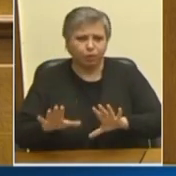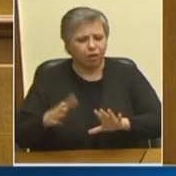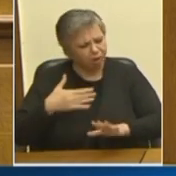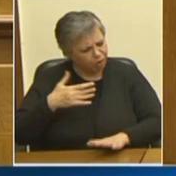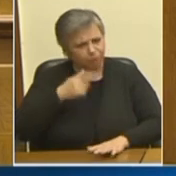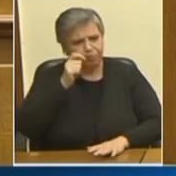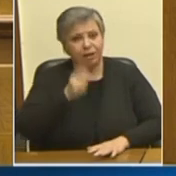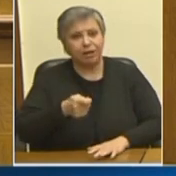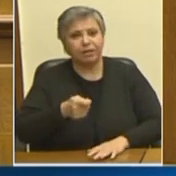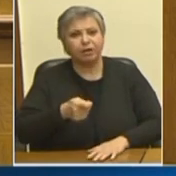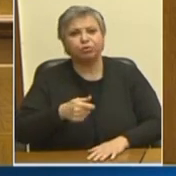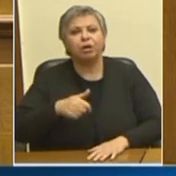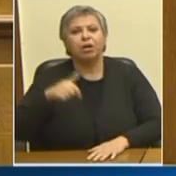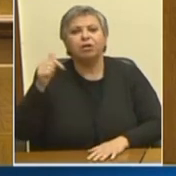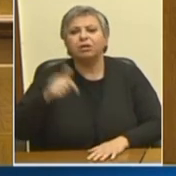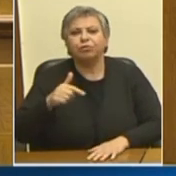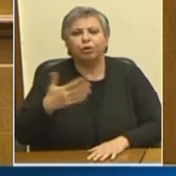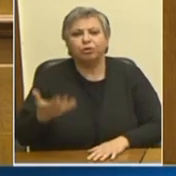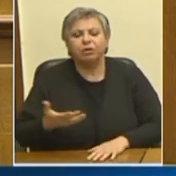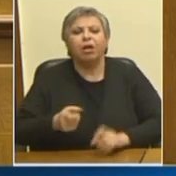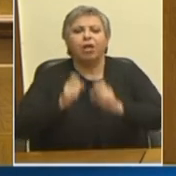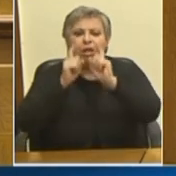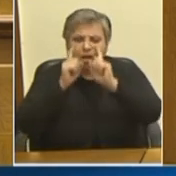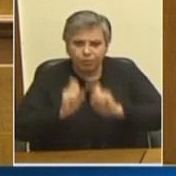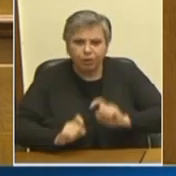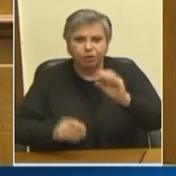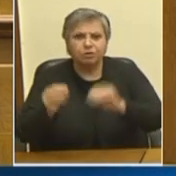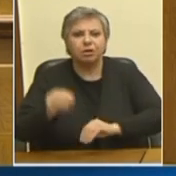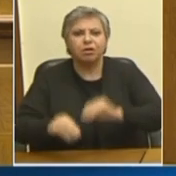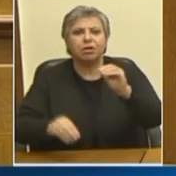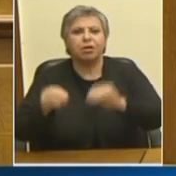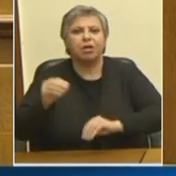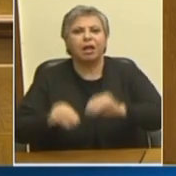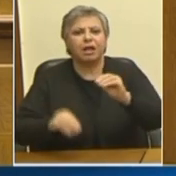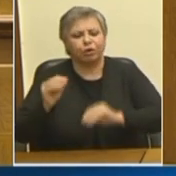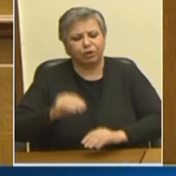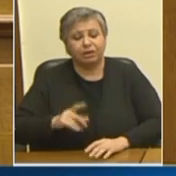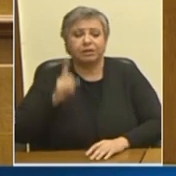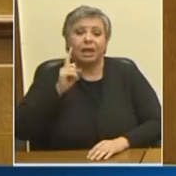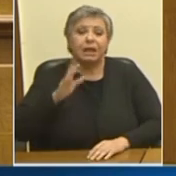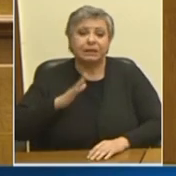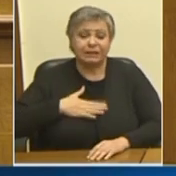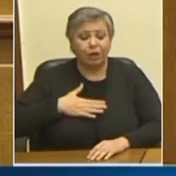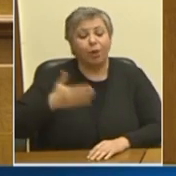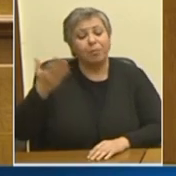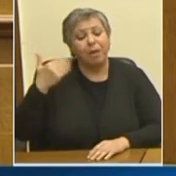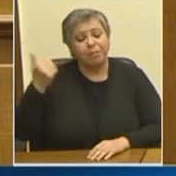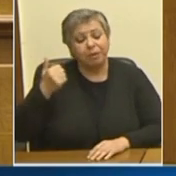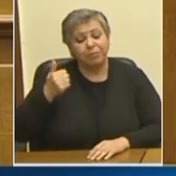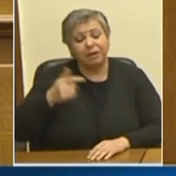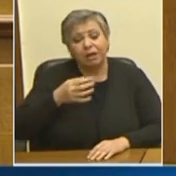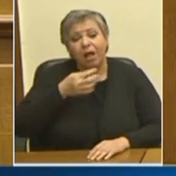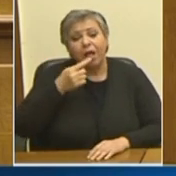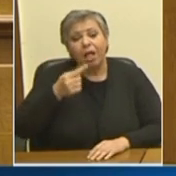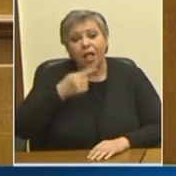και προτιμήσατε τις εκλογές. Και τώρα έρχεται του Σαμαρά, συγγνώμη, όχι του Μητσοτάκη, ναι. Δεν τους ξεχωρίζω αυτούς δύο, του